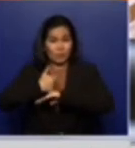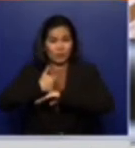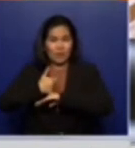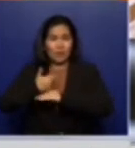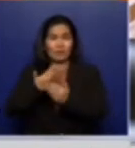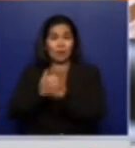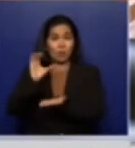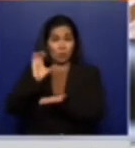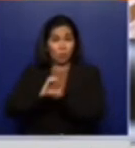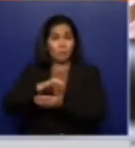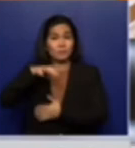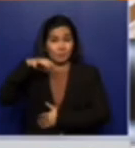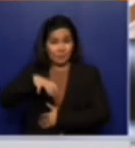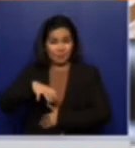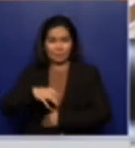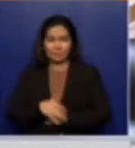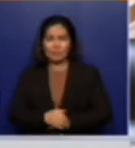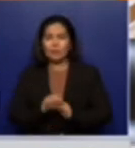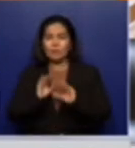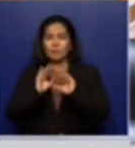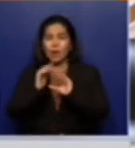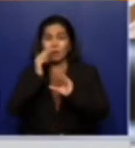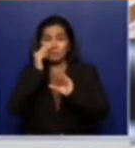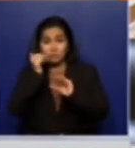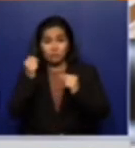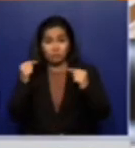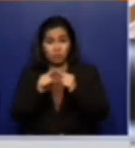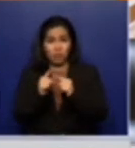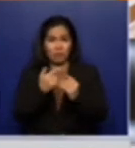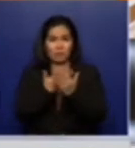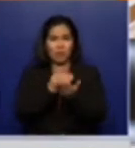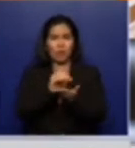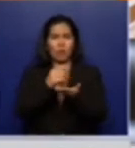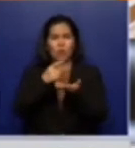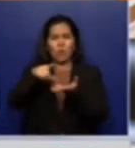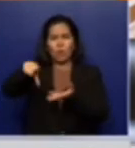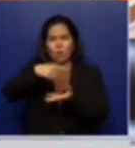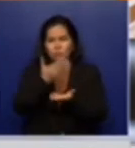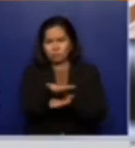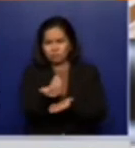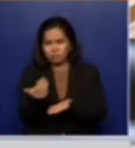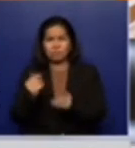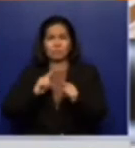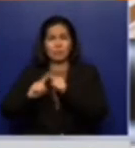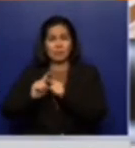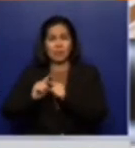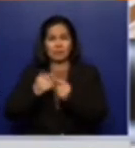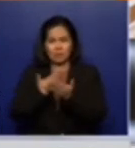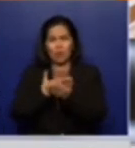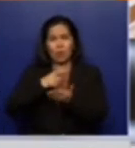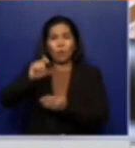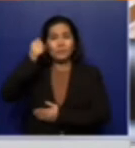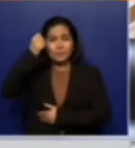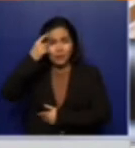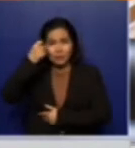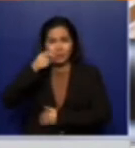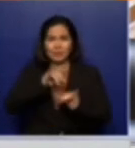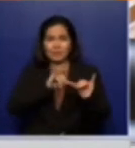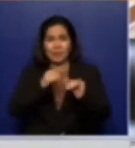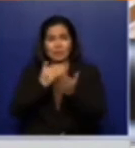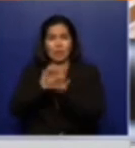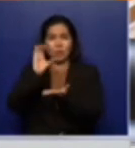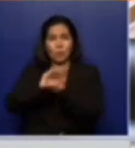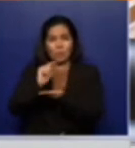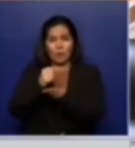ของนั่งอยู่นี่ฝากด้วยนะครับเรื่องที่โอนงบเล็กๆน้อยๆแน่นอนแหละจำเป็นโอนแต่ว่ากว่าเขาจะตั้ง